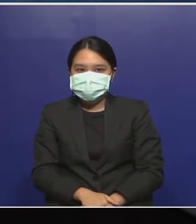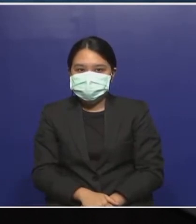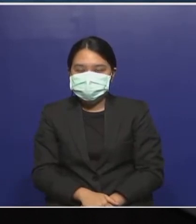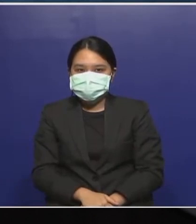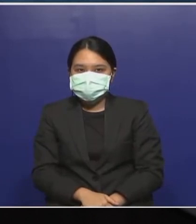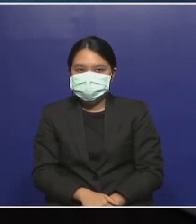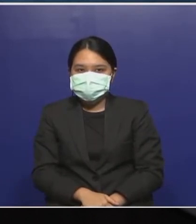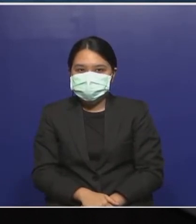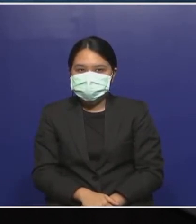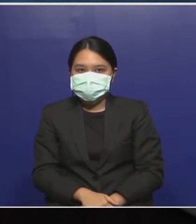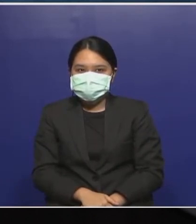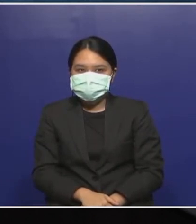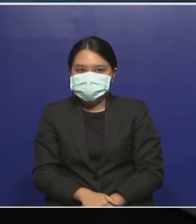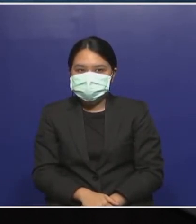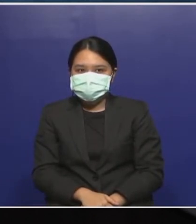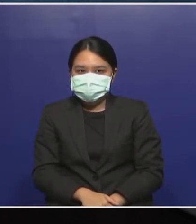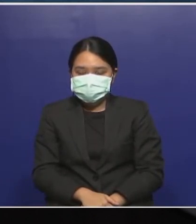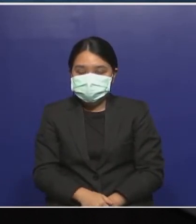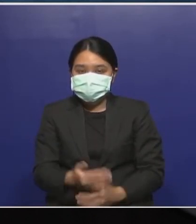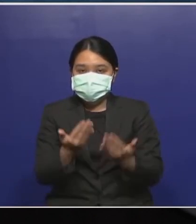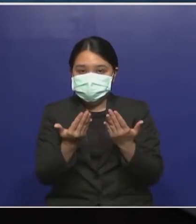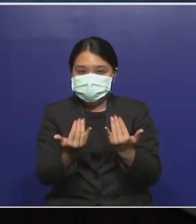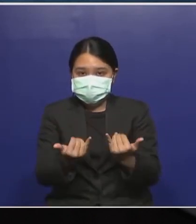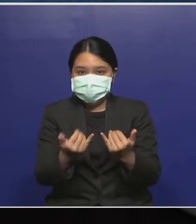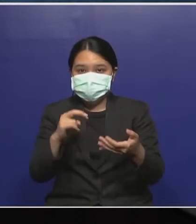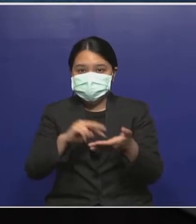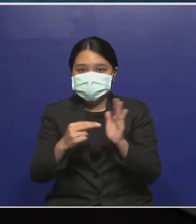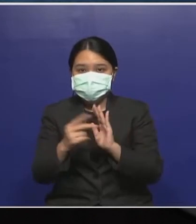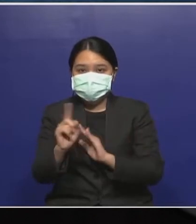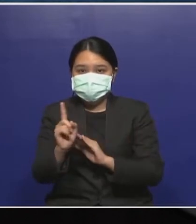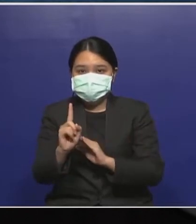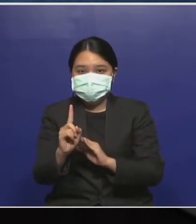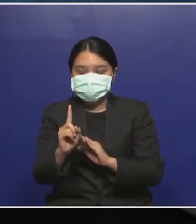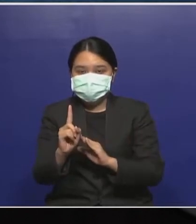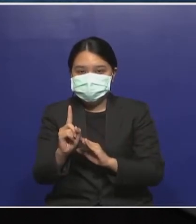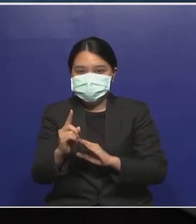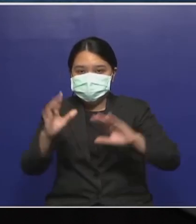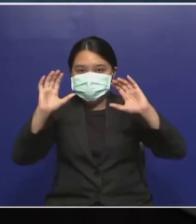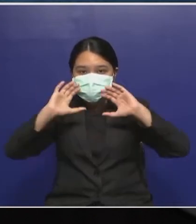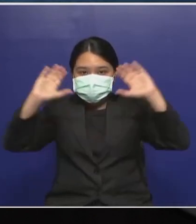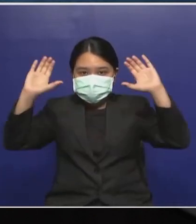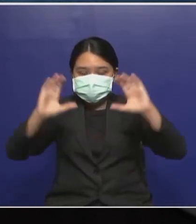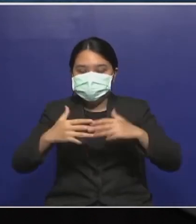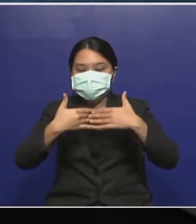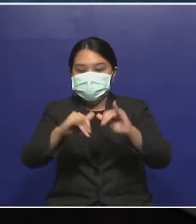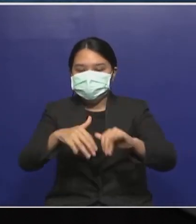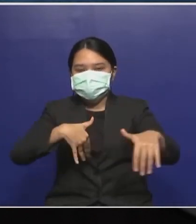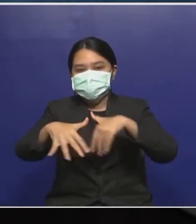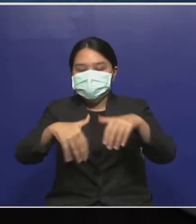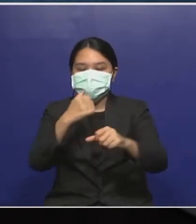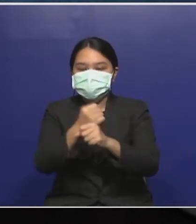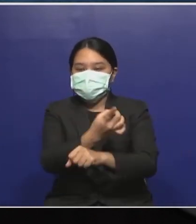แบบนี้ครับหมายคามวายัไมันเปรียบเหือนกบว่ารัดปล่อยให้พชาชนไปยืนอยลมน้ผา